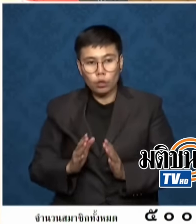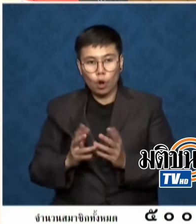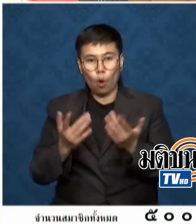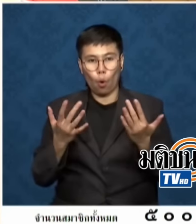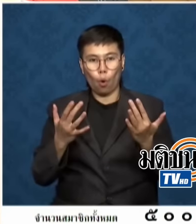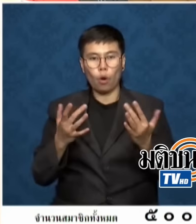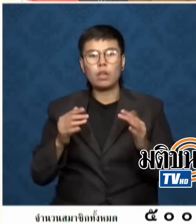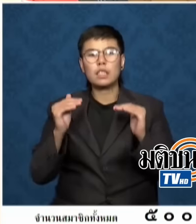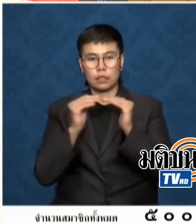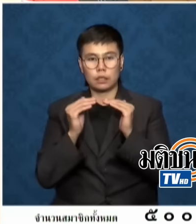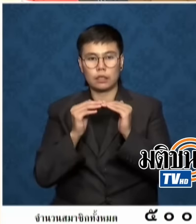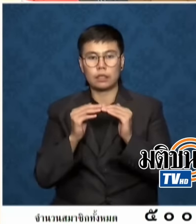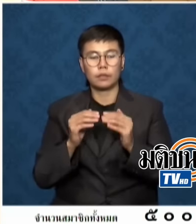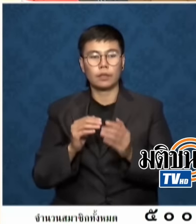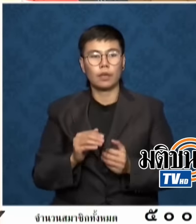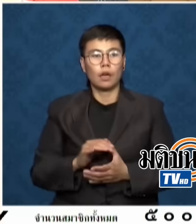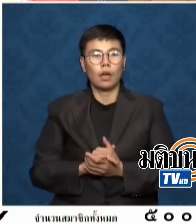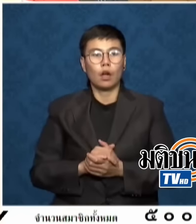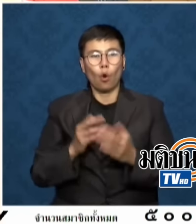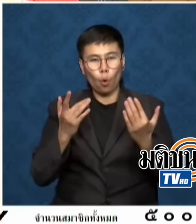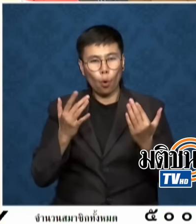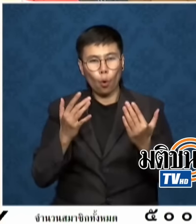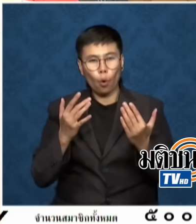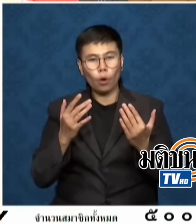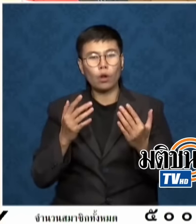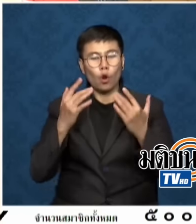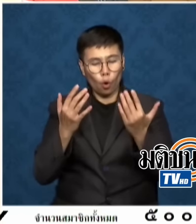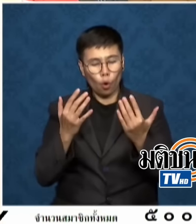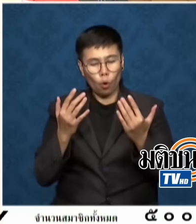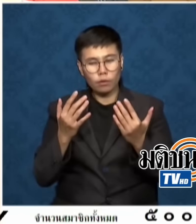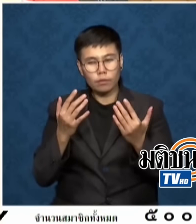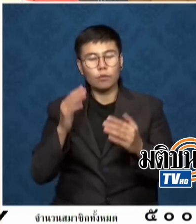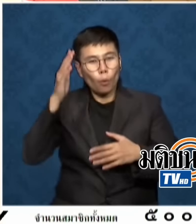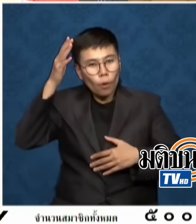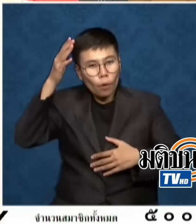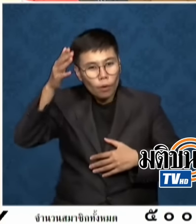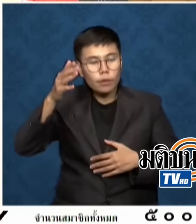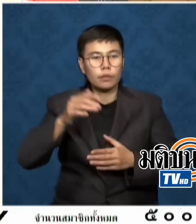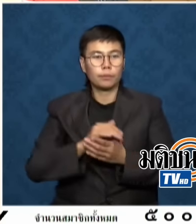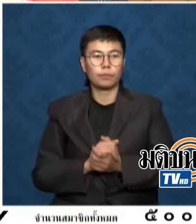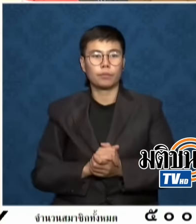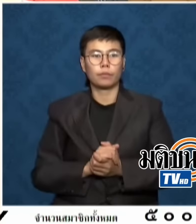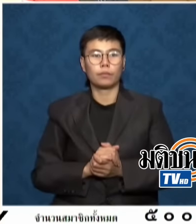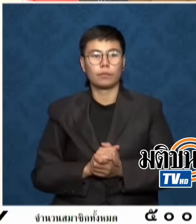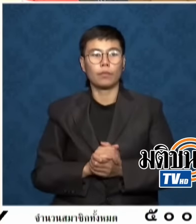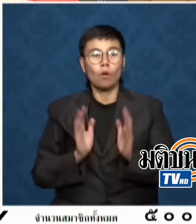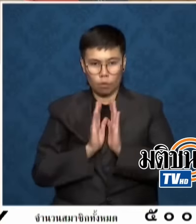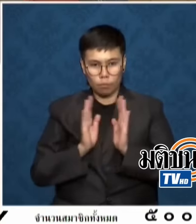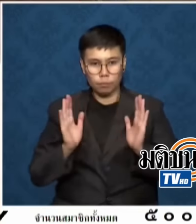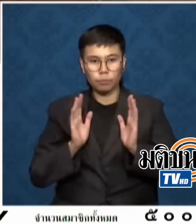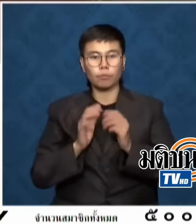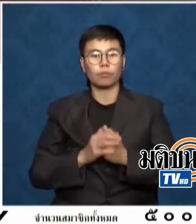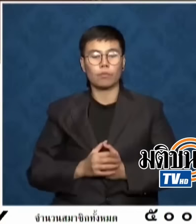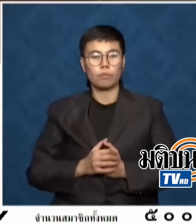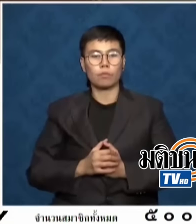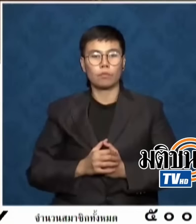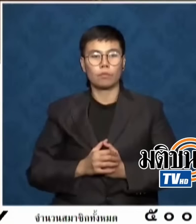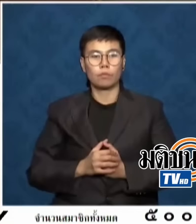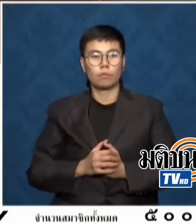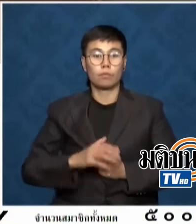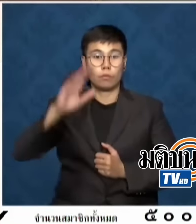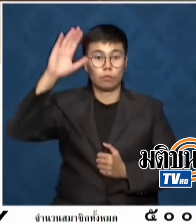อสิ่งนี้อยู่ว่าอาจจะต้องรอไปอีกหน่อยนะนะคะ ครับ ค่ะ ครับขอบคุณครับต่อไปเป็น